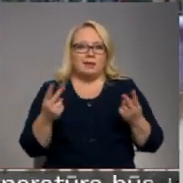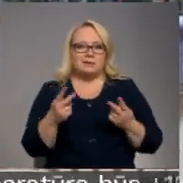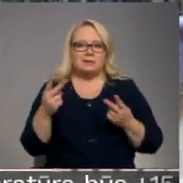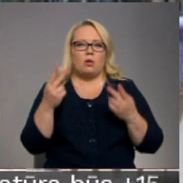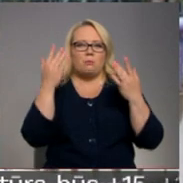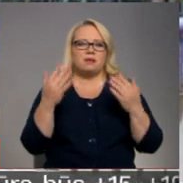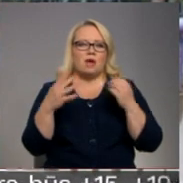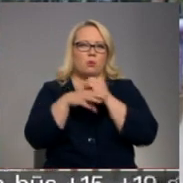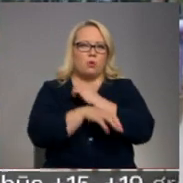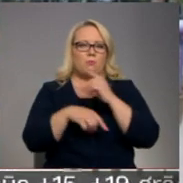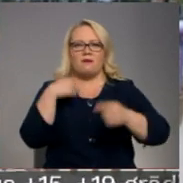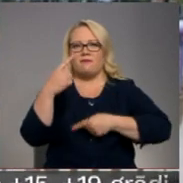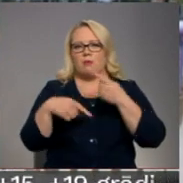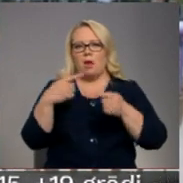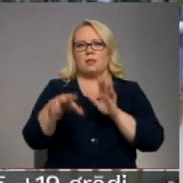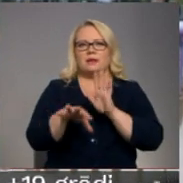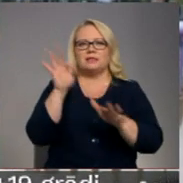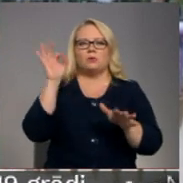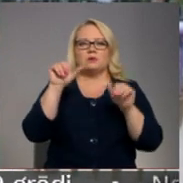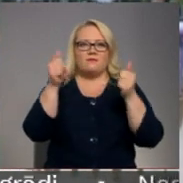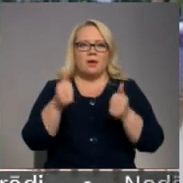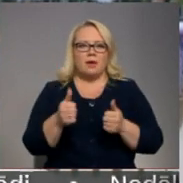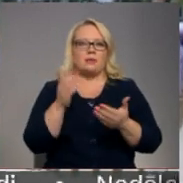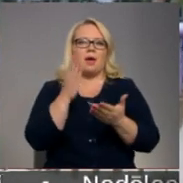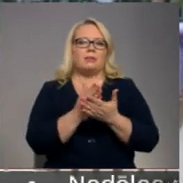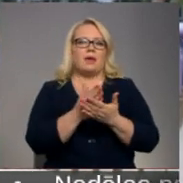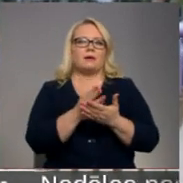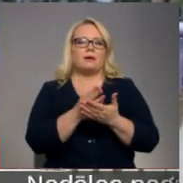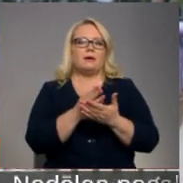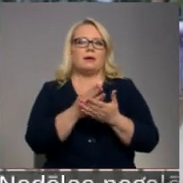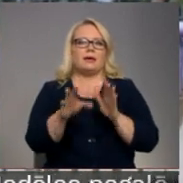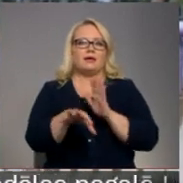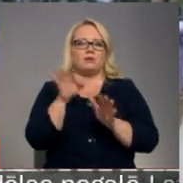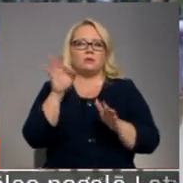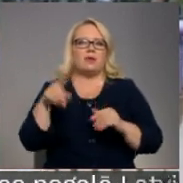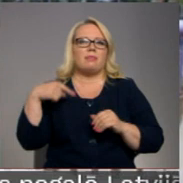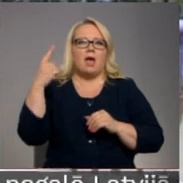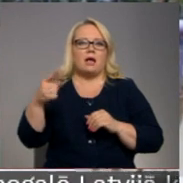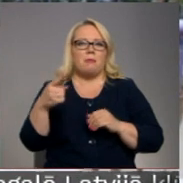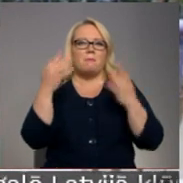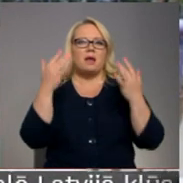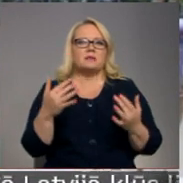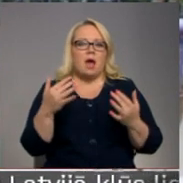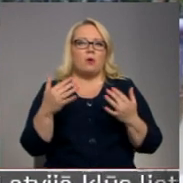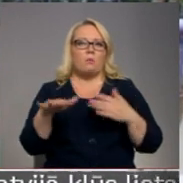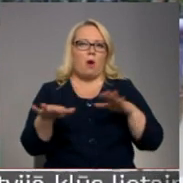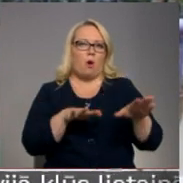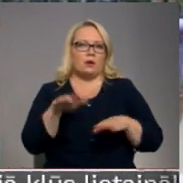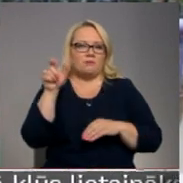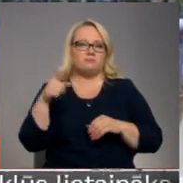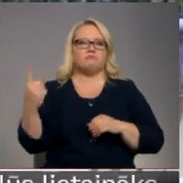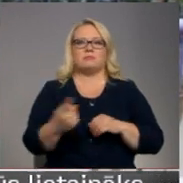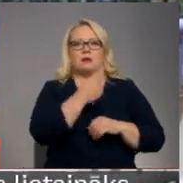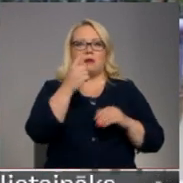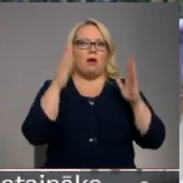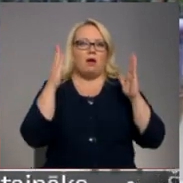izskaņām parasti loterijas, izlozes veidā tiek izlozēts nākošais pasākumu organizētājs un gadu laikā viņš gatavoja